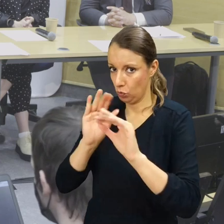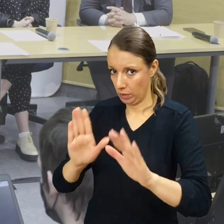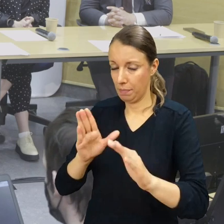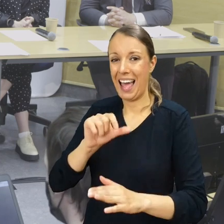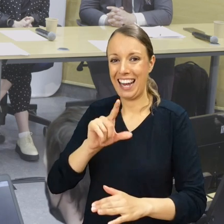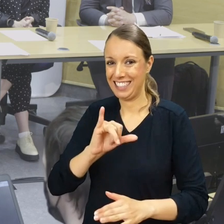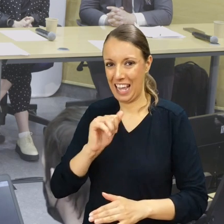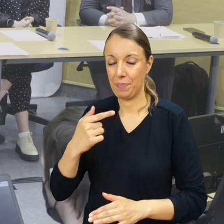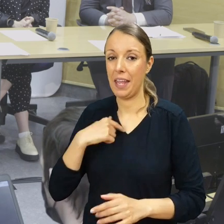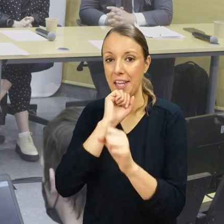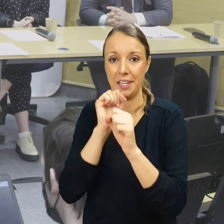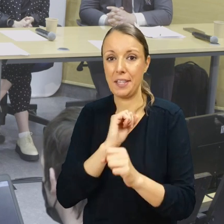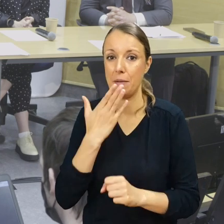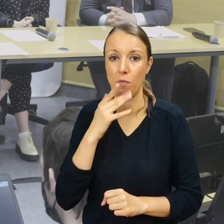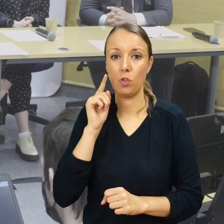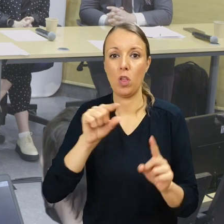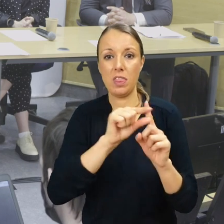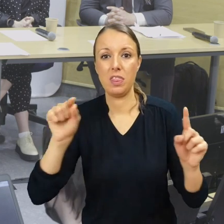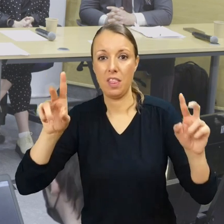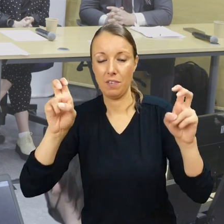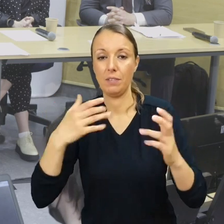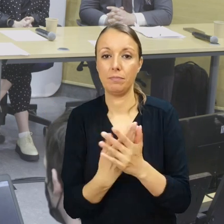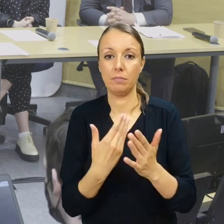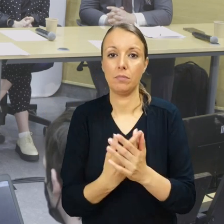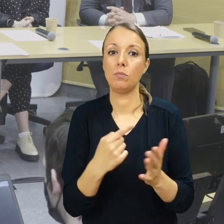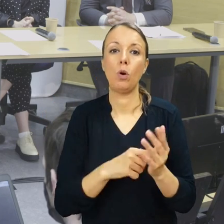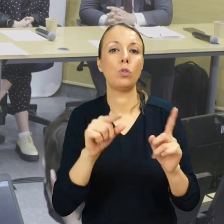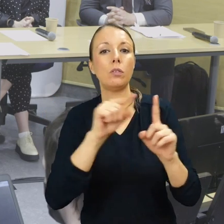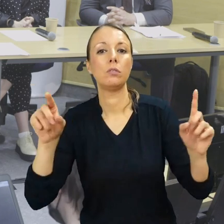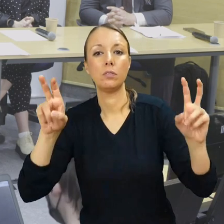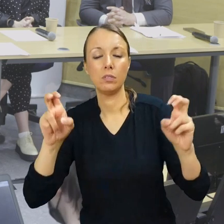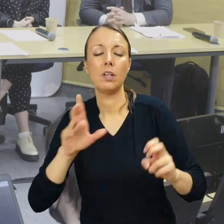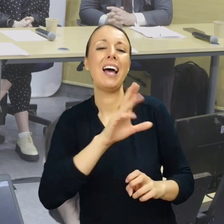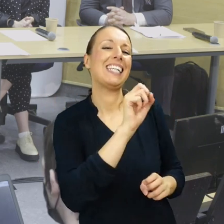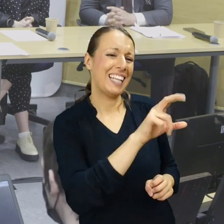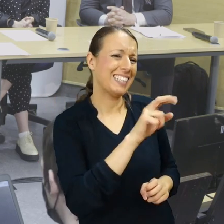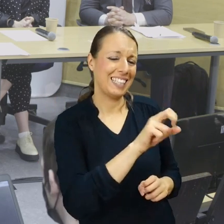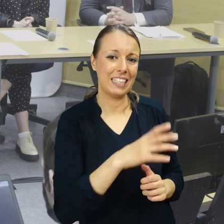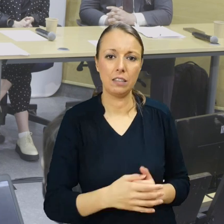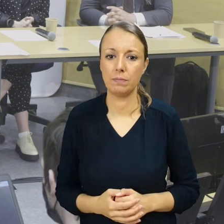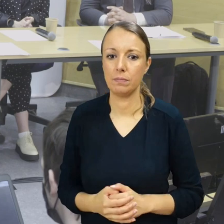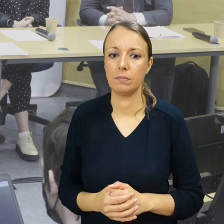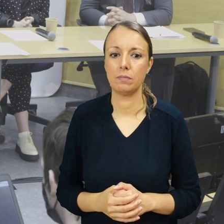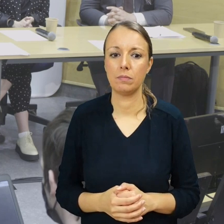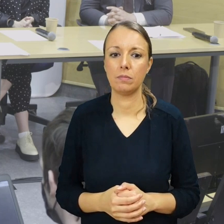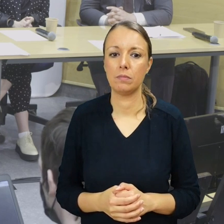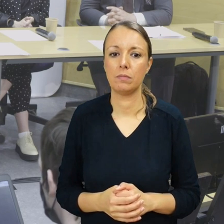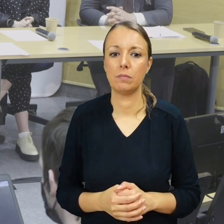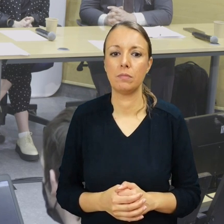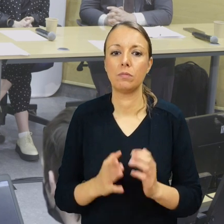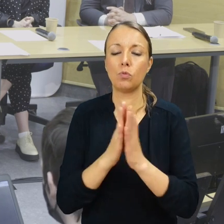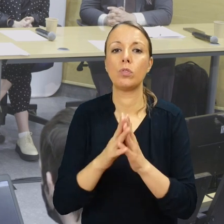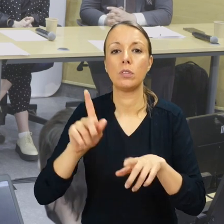że to jest definicja, bo to nie spełnia standardów definiowania z punktu widzenia techniki prawodawczej. Tylko zwróć uwagę